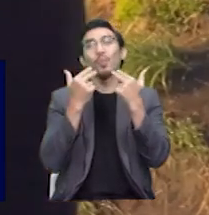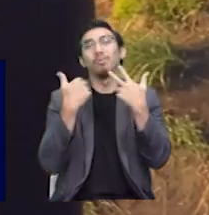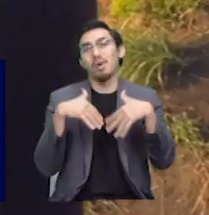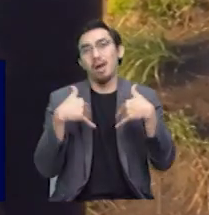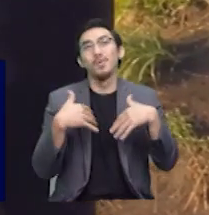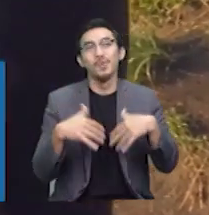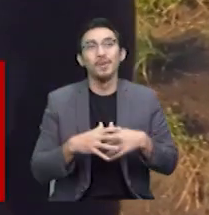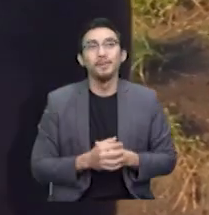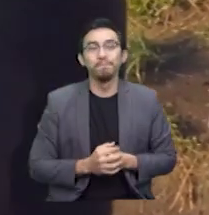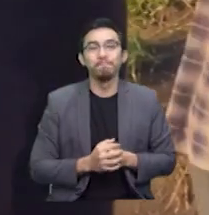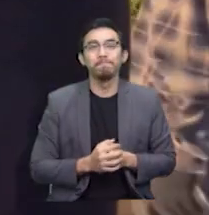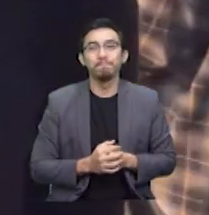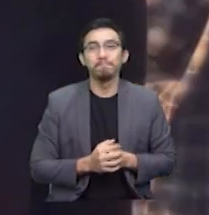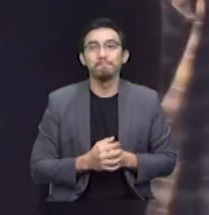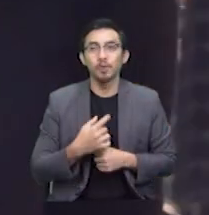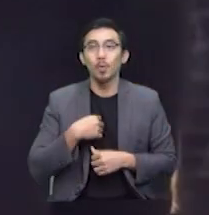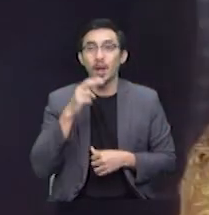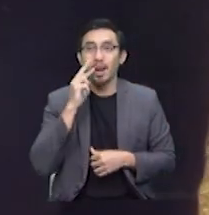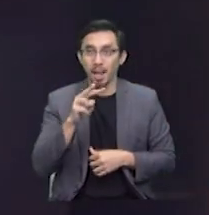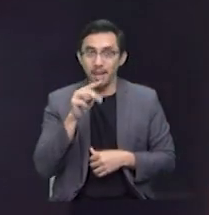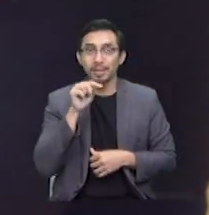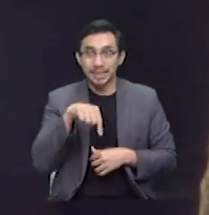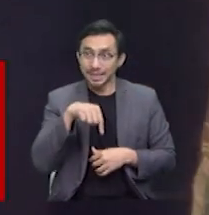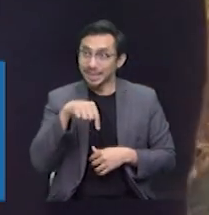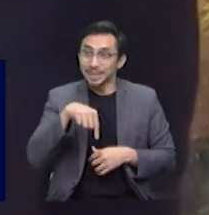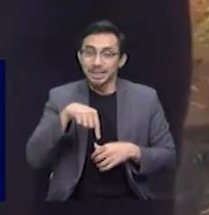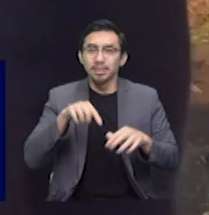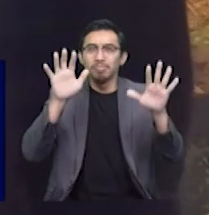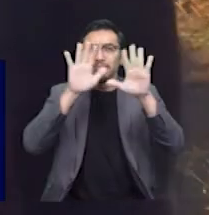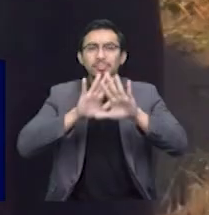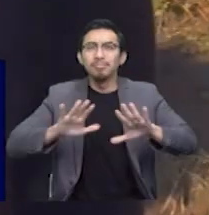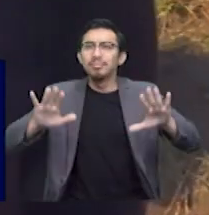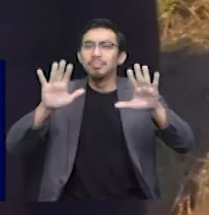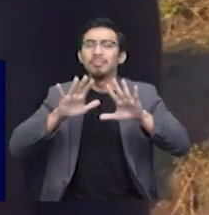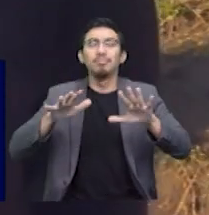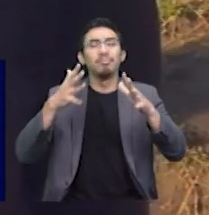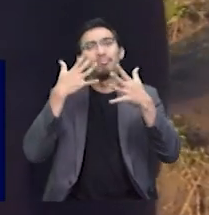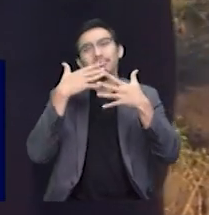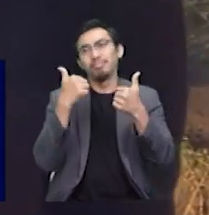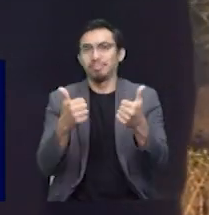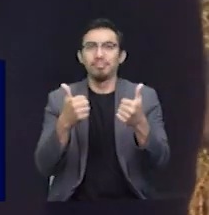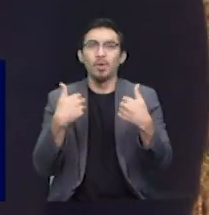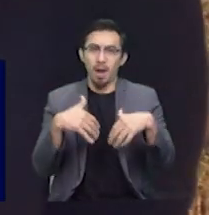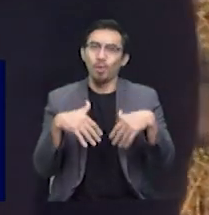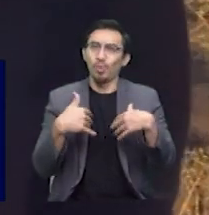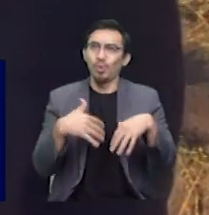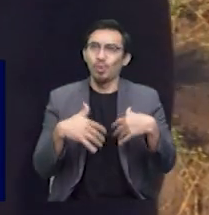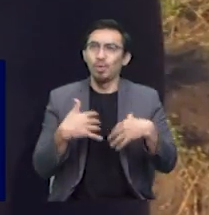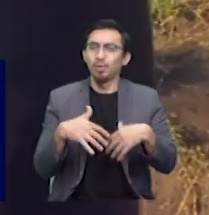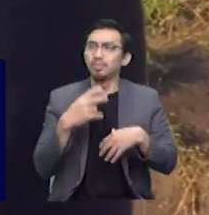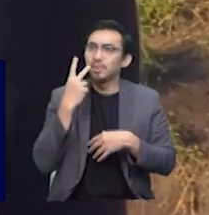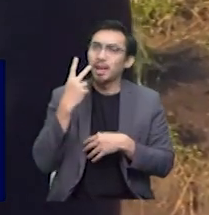dengan view pemandangan yang sangat indah. Terdapat melihat